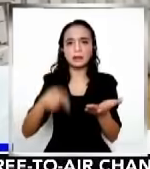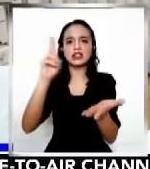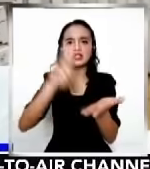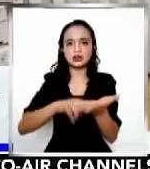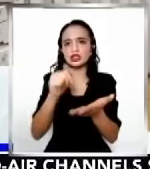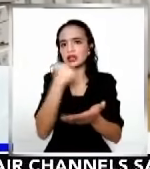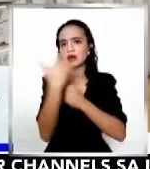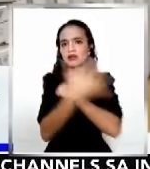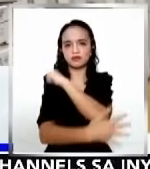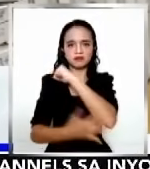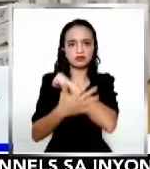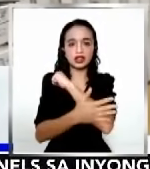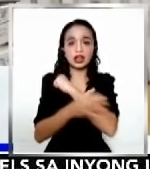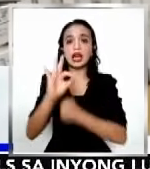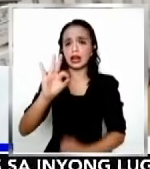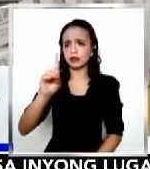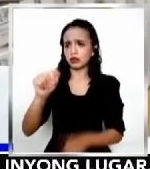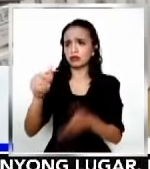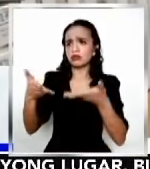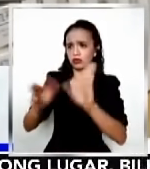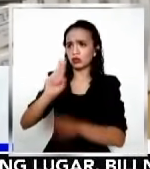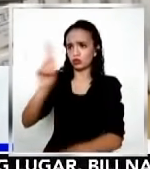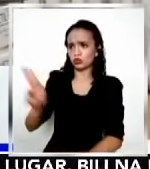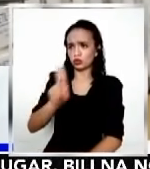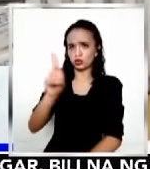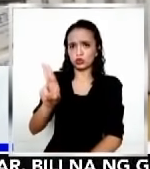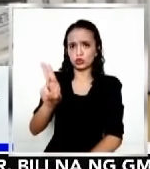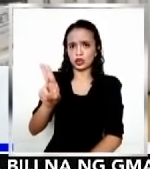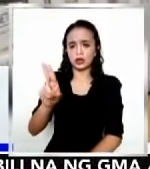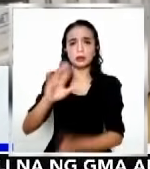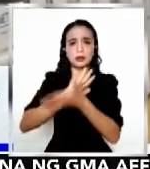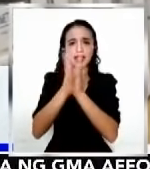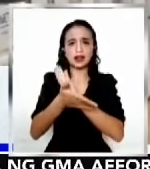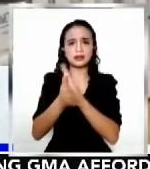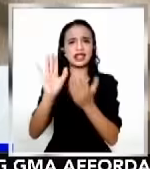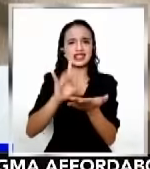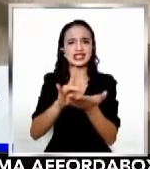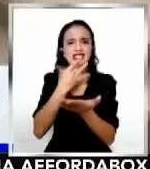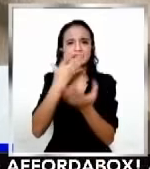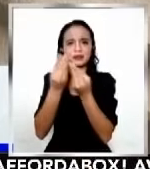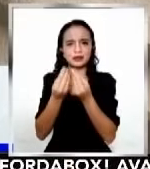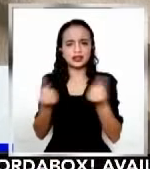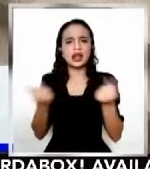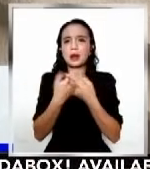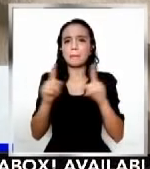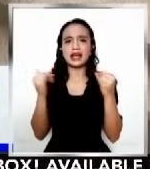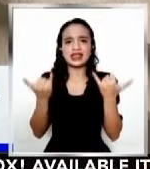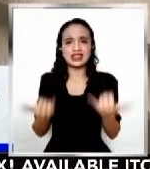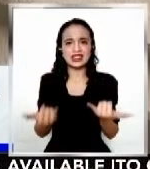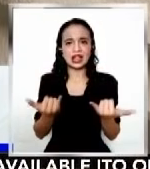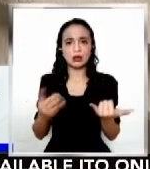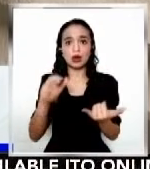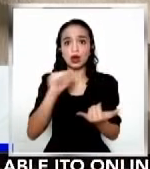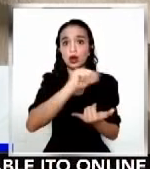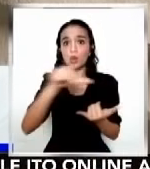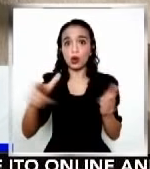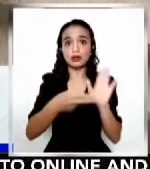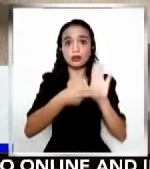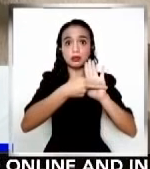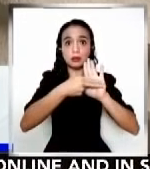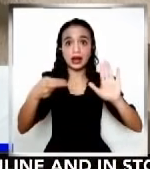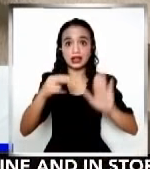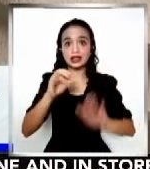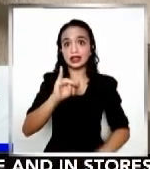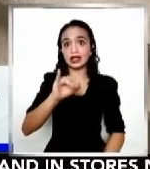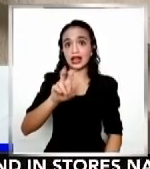FDA ang paggamit ng ivermectin sa tao bilang antiparasitic drug. Pero sa ngayon, lahat ng brand o produkto ng ivermectin na